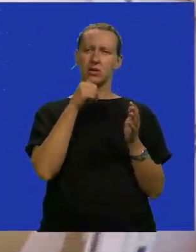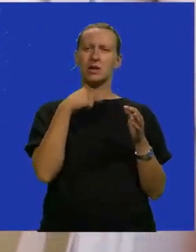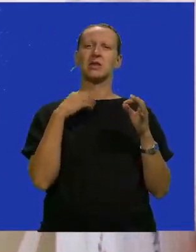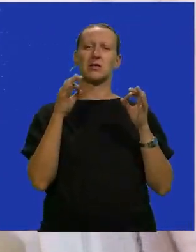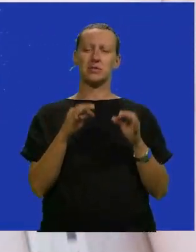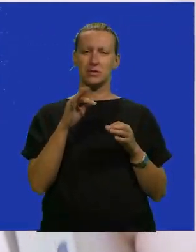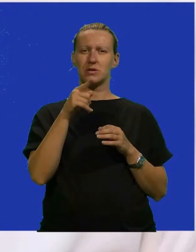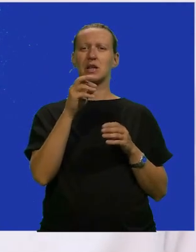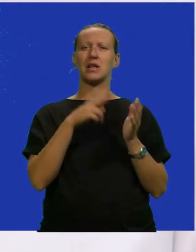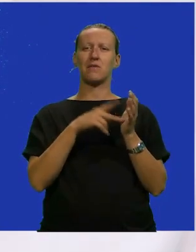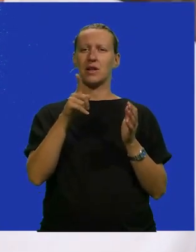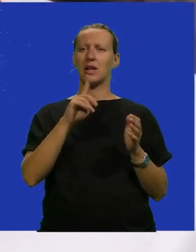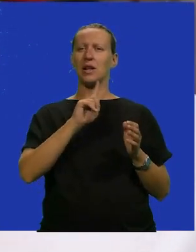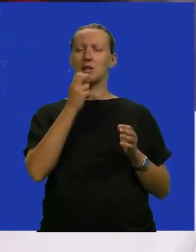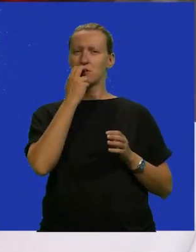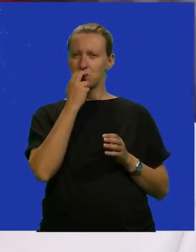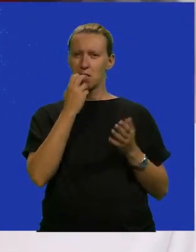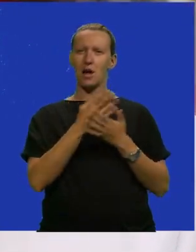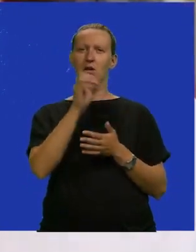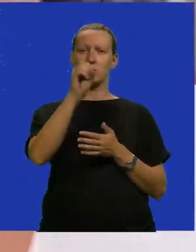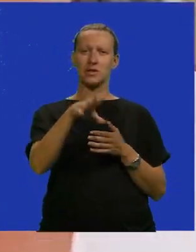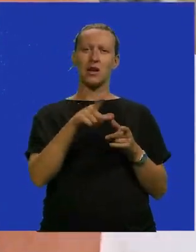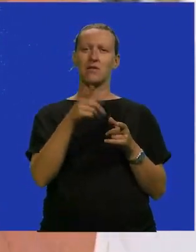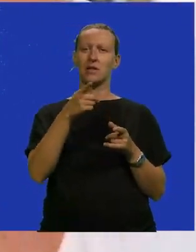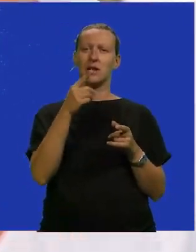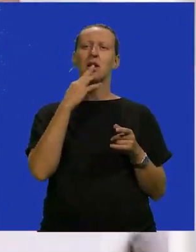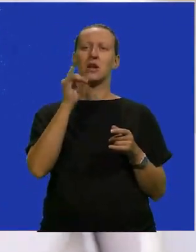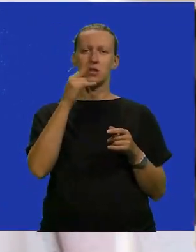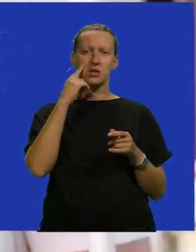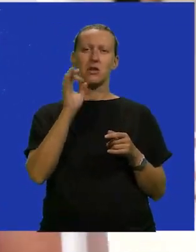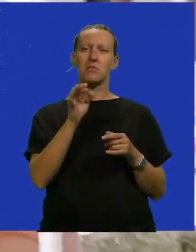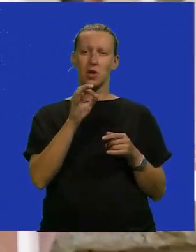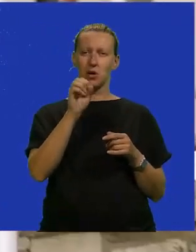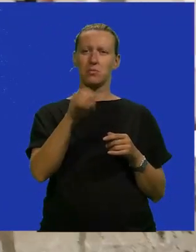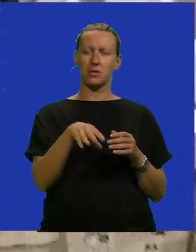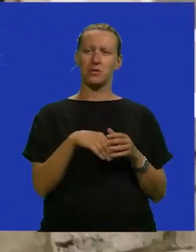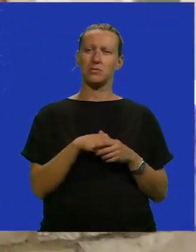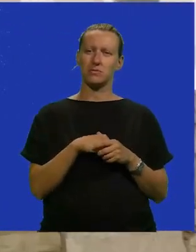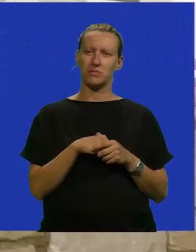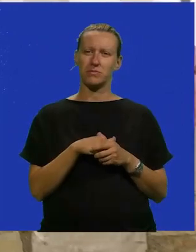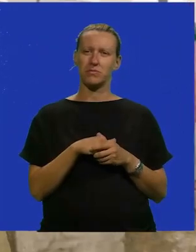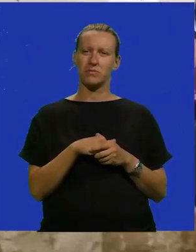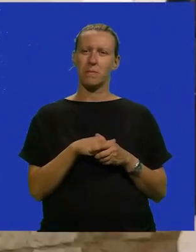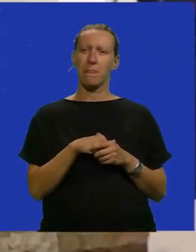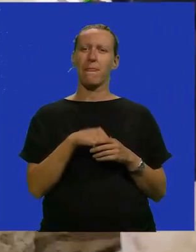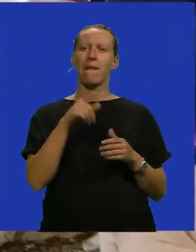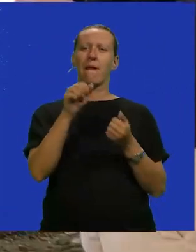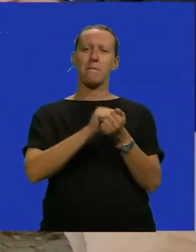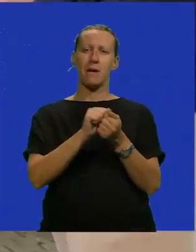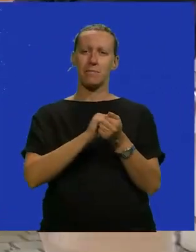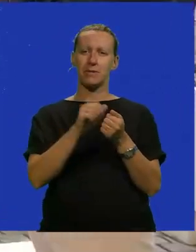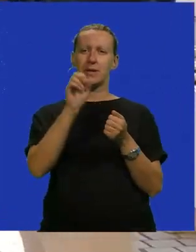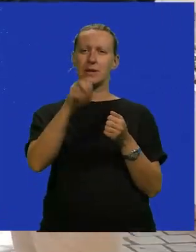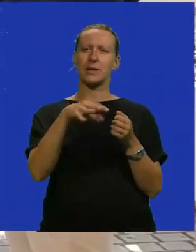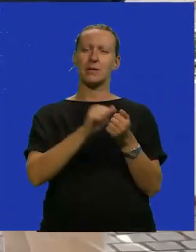sam sigurna da vam Ivan neće zviždit ako ga hitite tamo kad... A onda iste... znači da sam dobro, dobro, znači ovo smo, papir ide